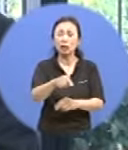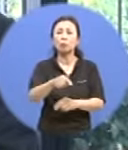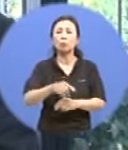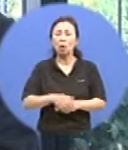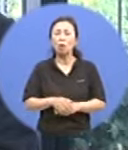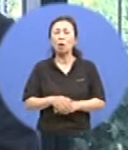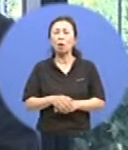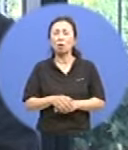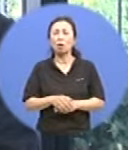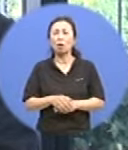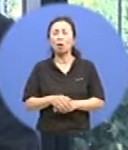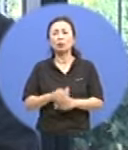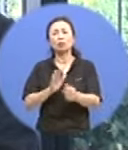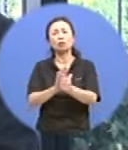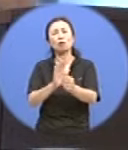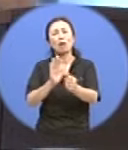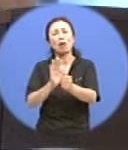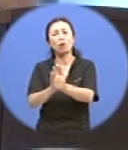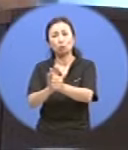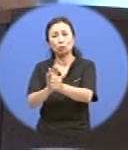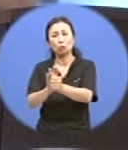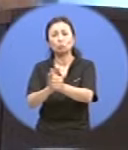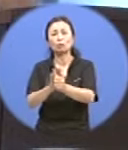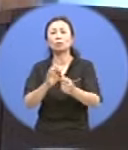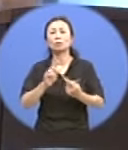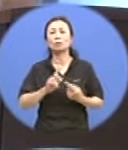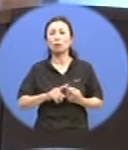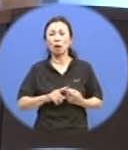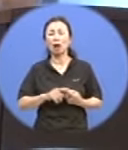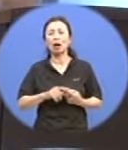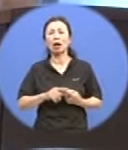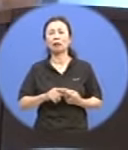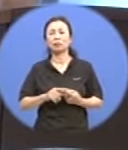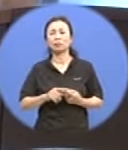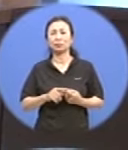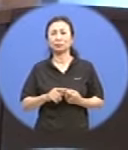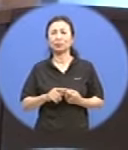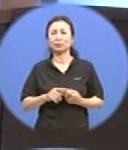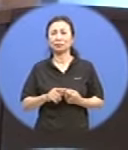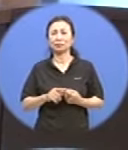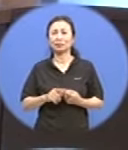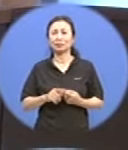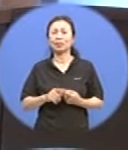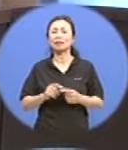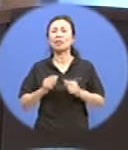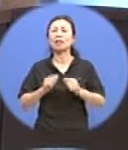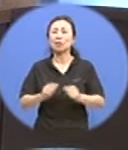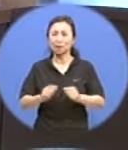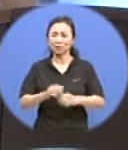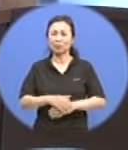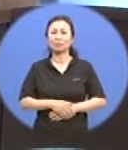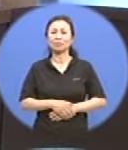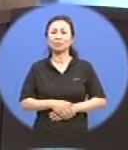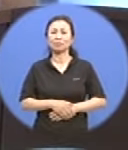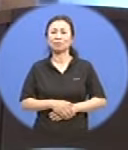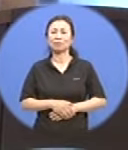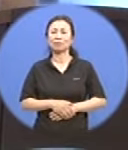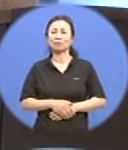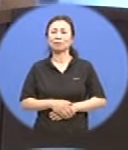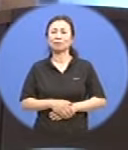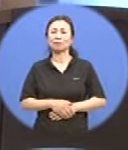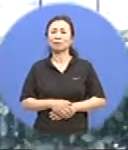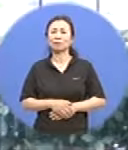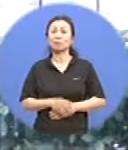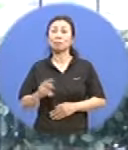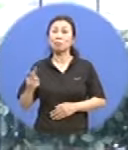が少なくなるようにこう助成をするとか、そういうことをしましょうっていう、そういう体験を持ってるんですね。でちょっと上の